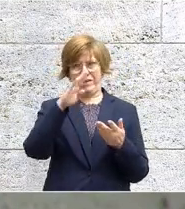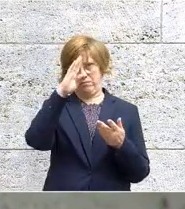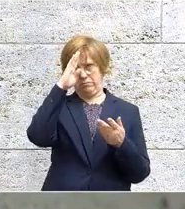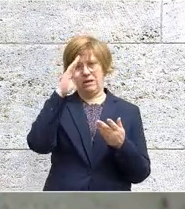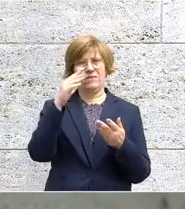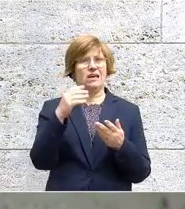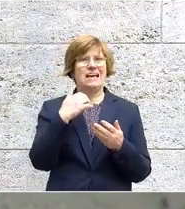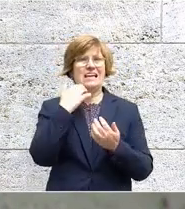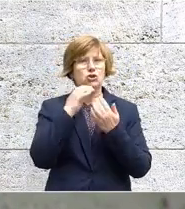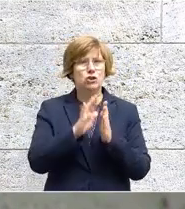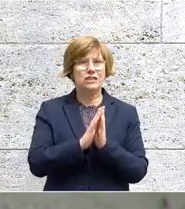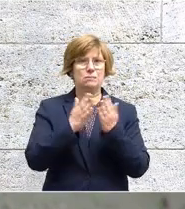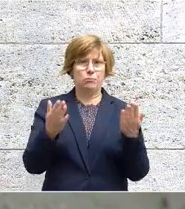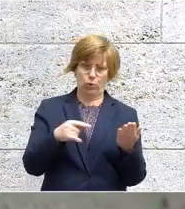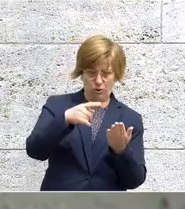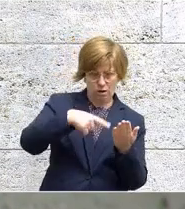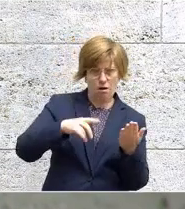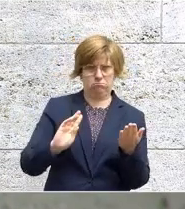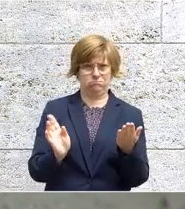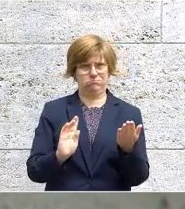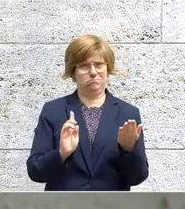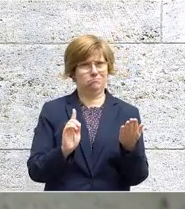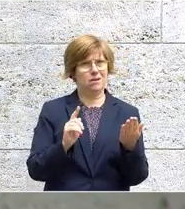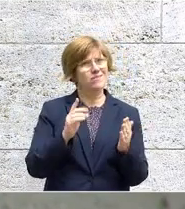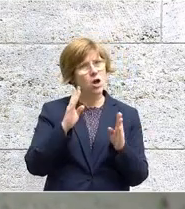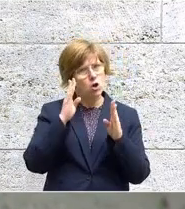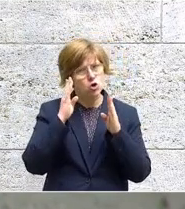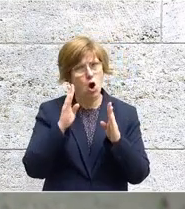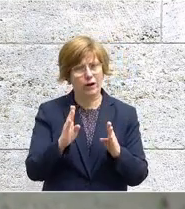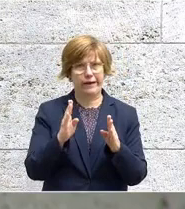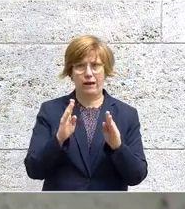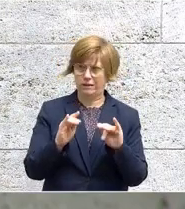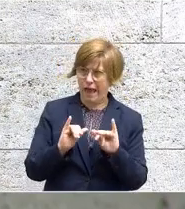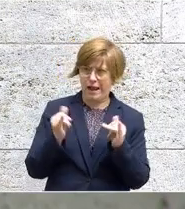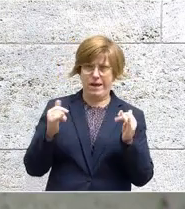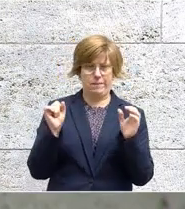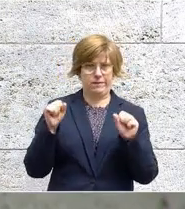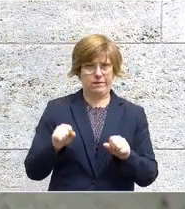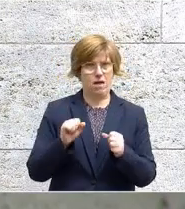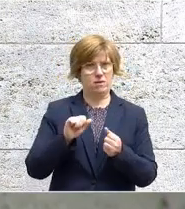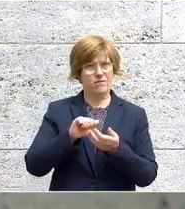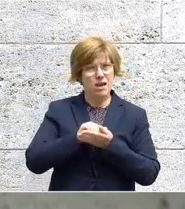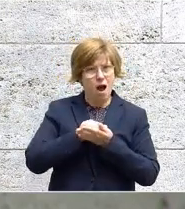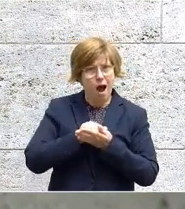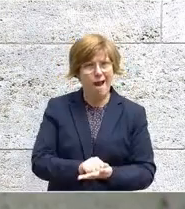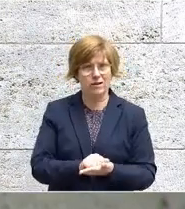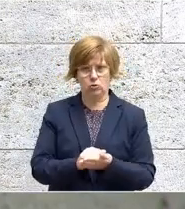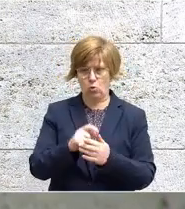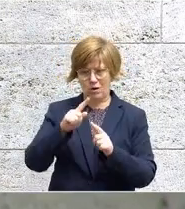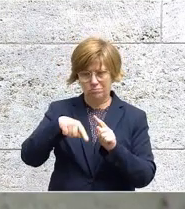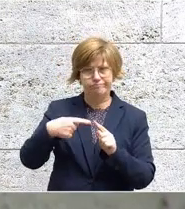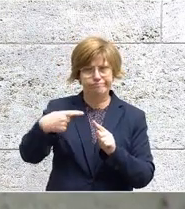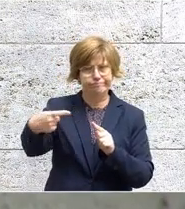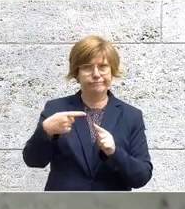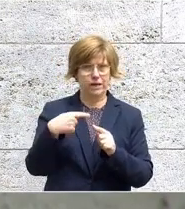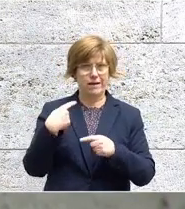aus Geschichtsbüchern, sondern ganz konkret und damit erlebbar und eindrücklich für die nachfolgenden